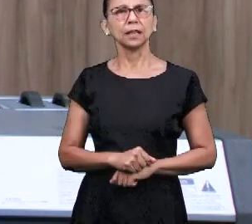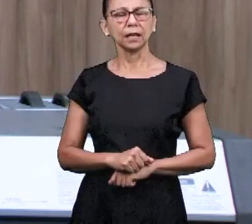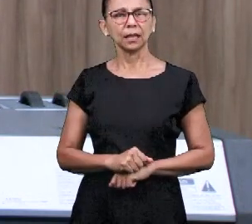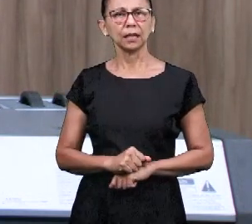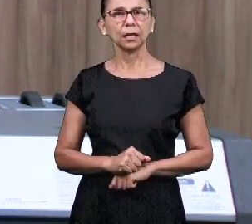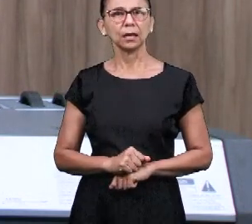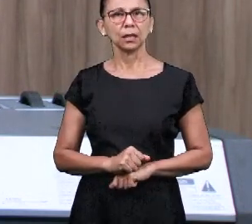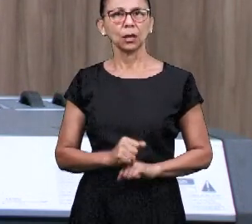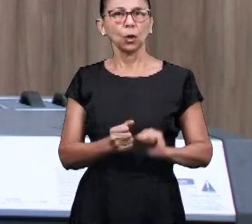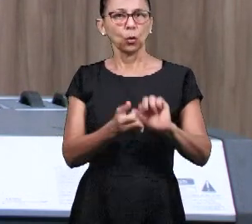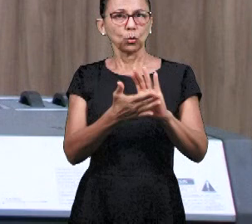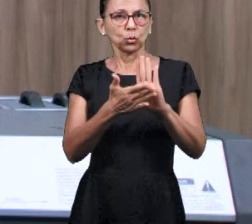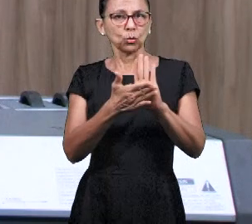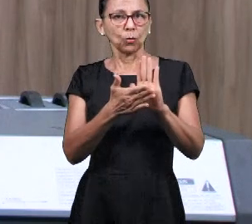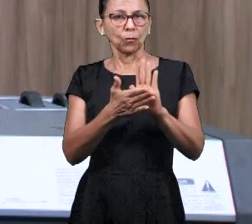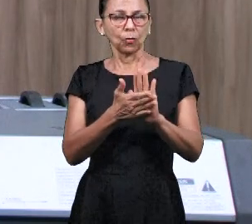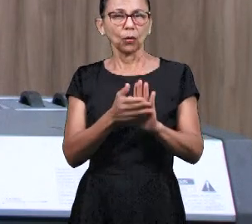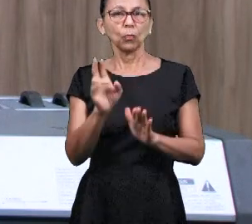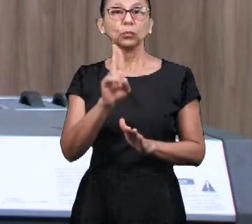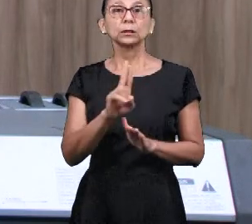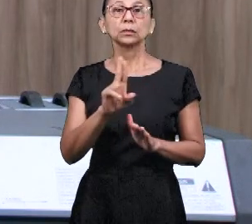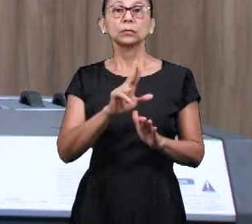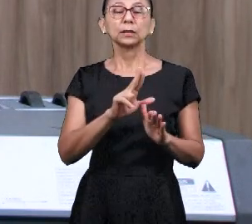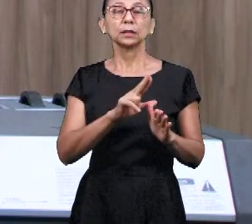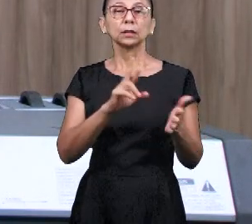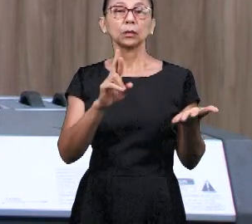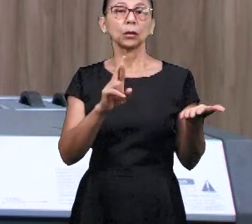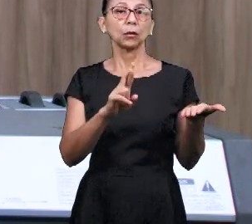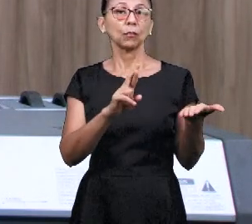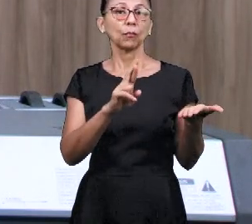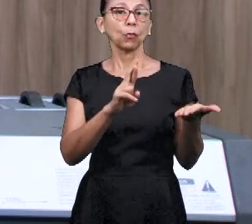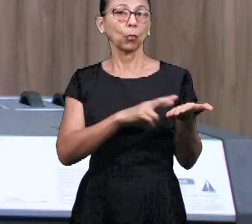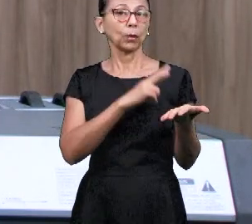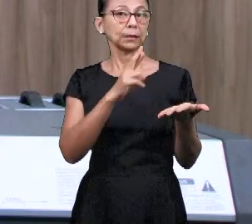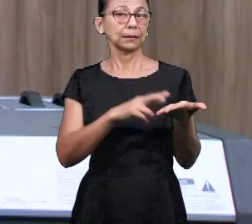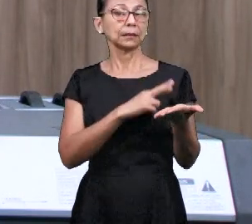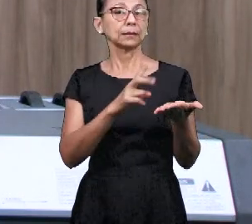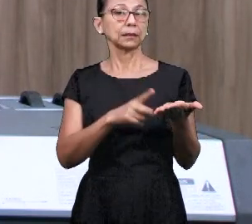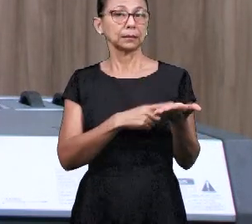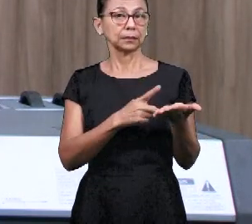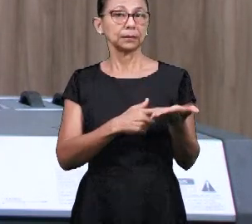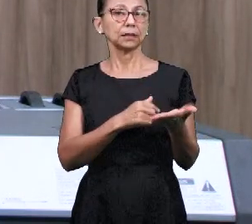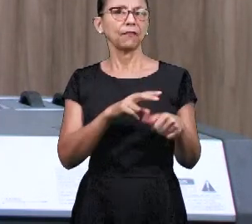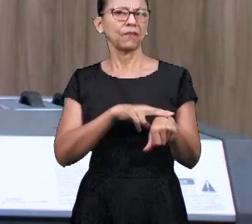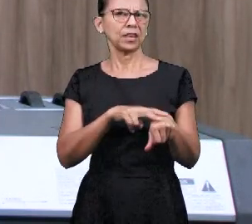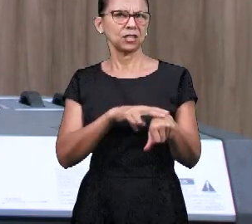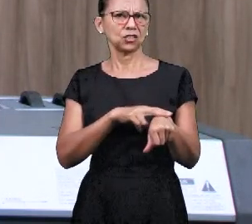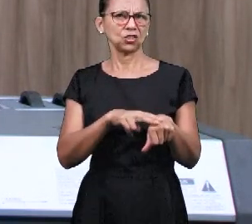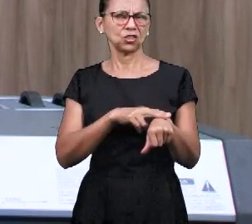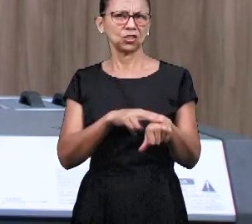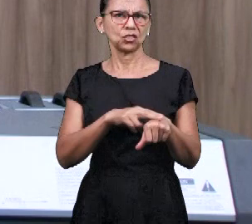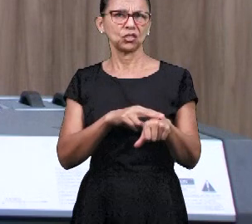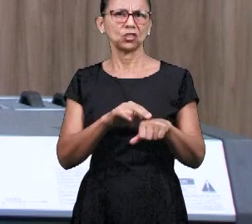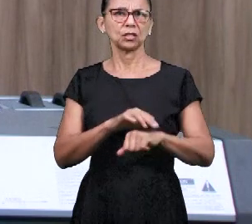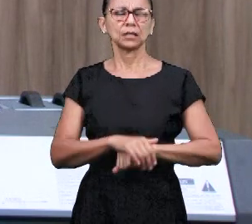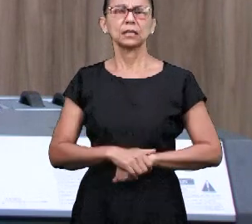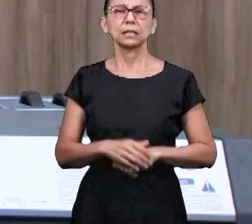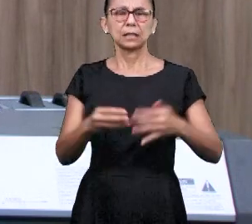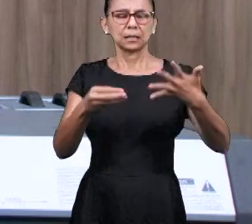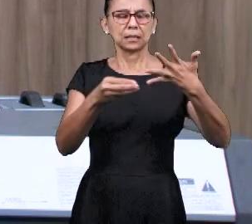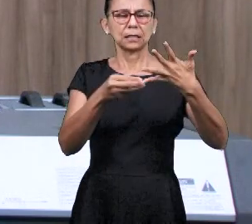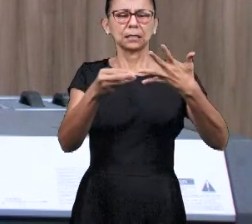la louange avec le cahier de chant. Si bien le cahier avec les chiffres, comme aussi le cahier avec